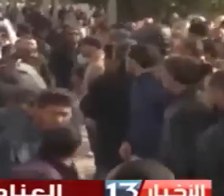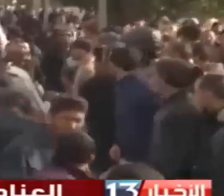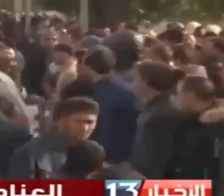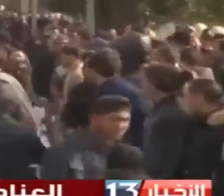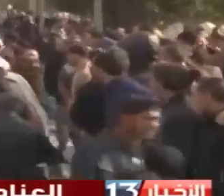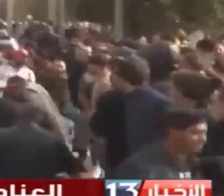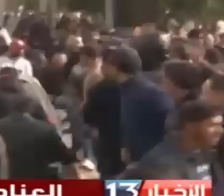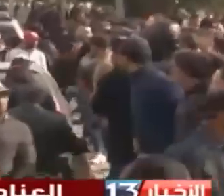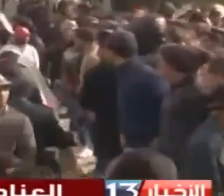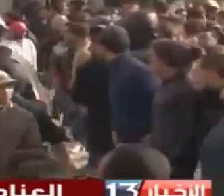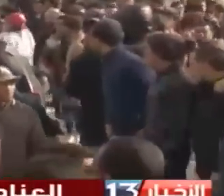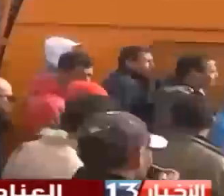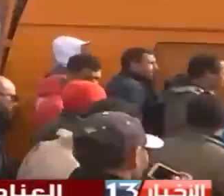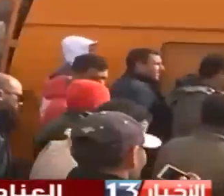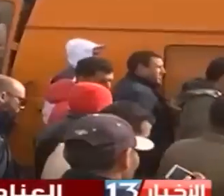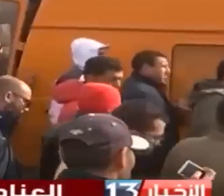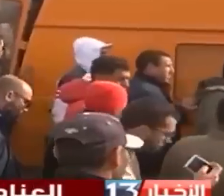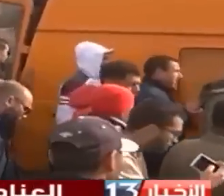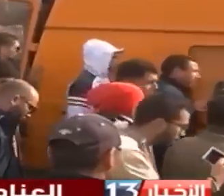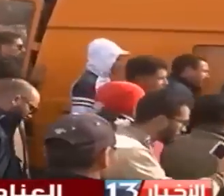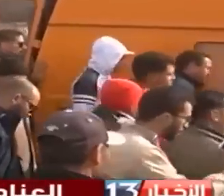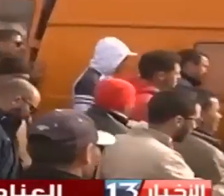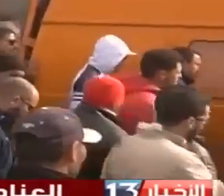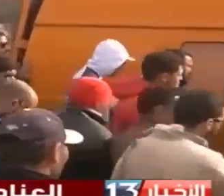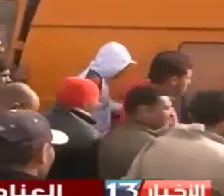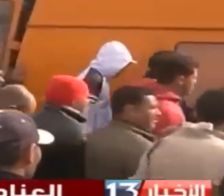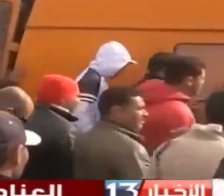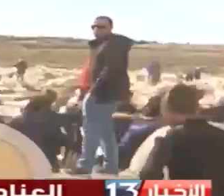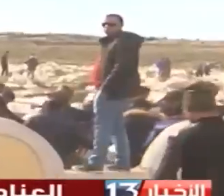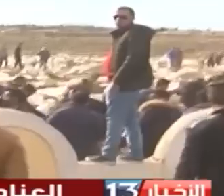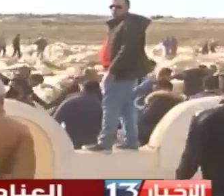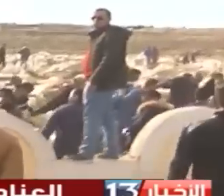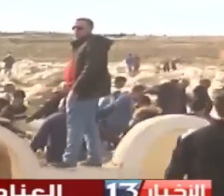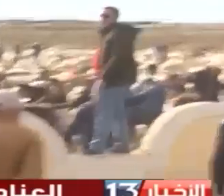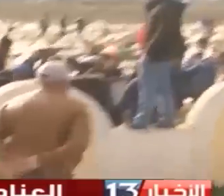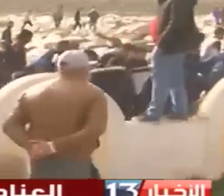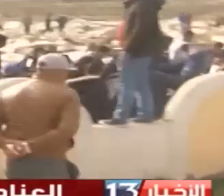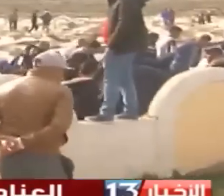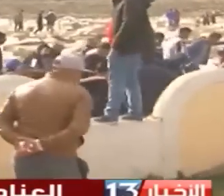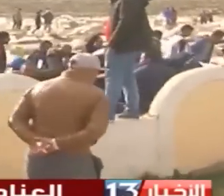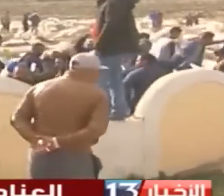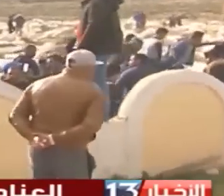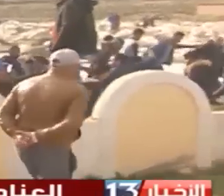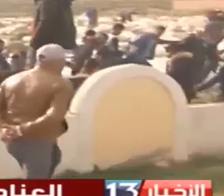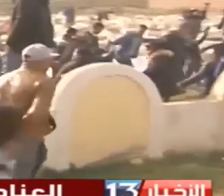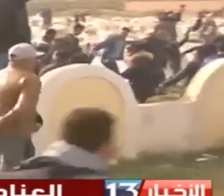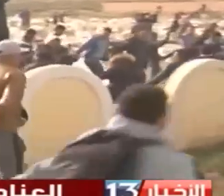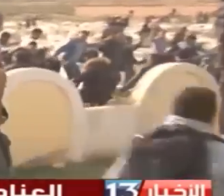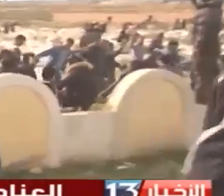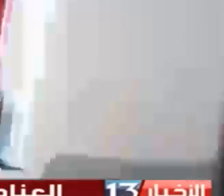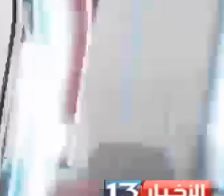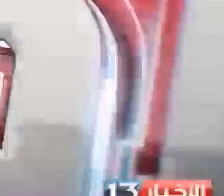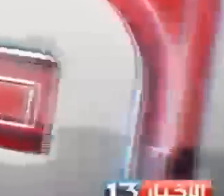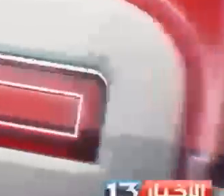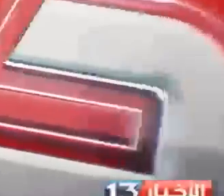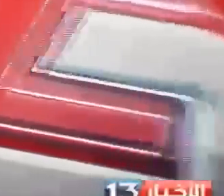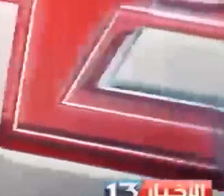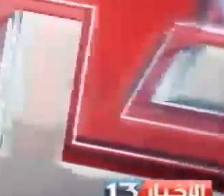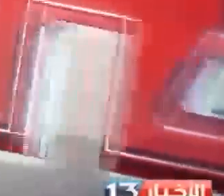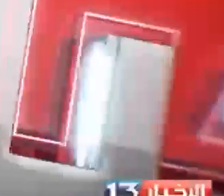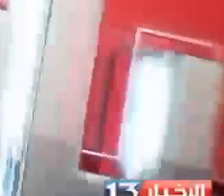القصرين بعد عمد عدد من شباب الجهة إلى حرق العجلات مساء أمس وغلق الطريق احتجاجاً على وفاة مصور